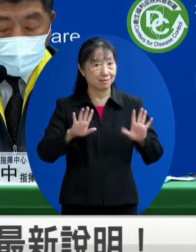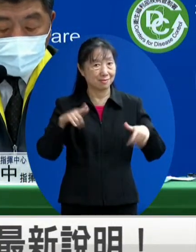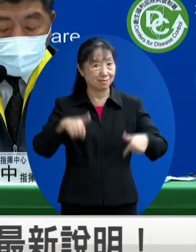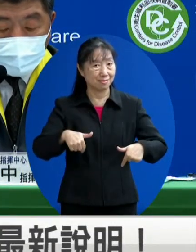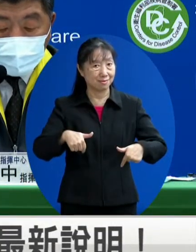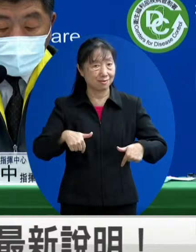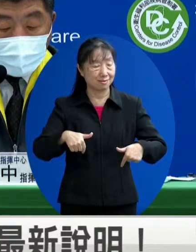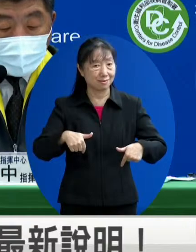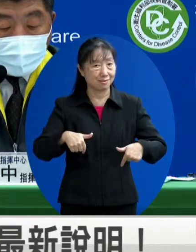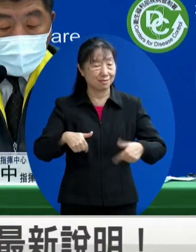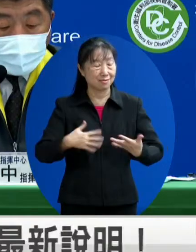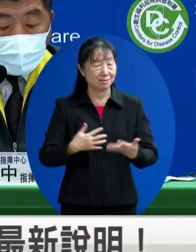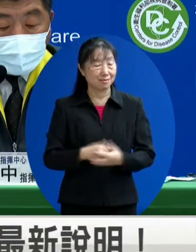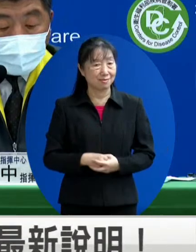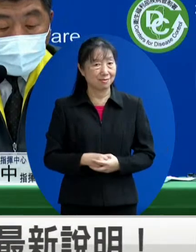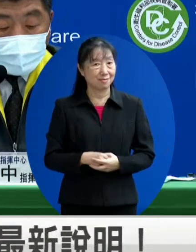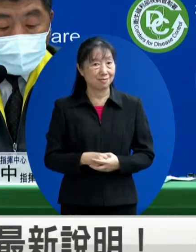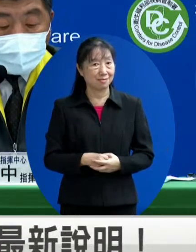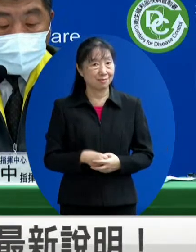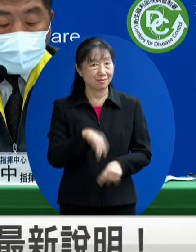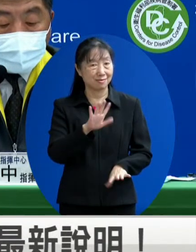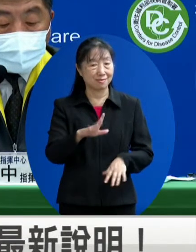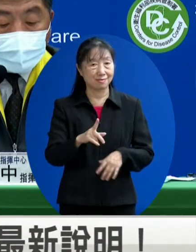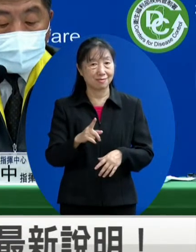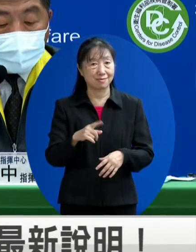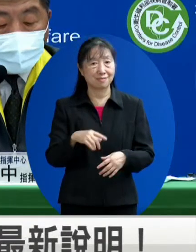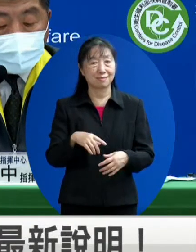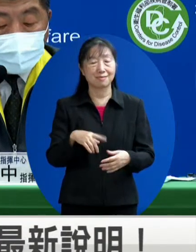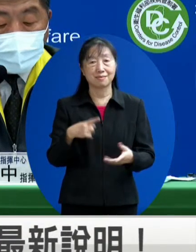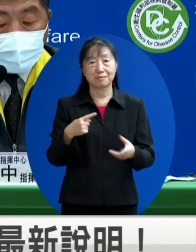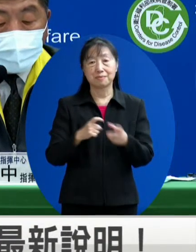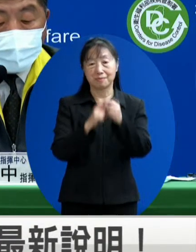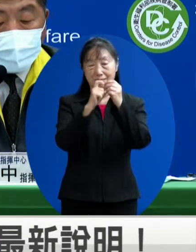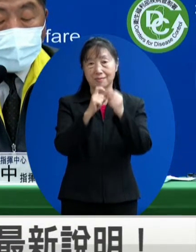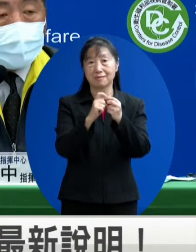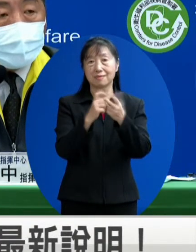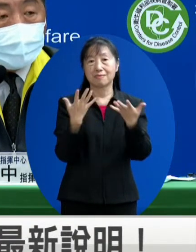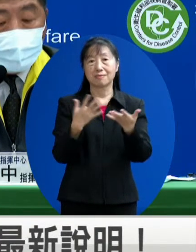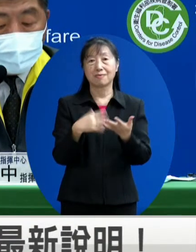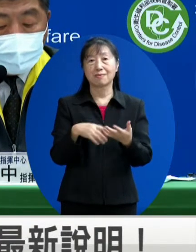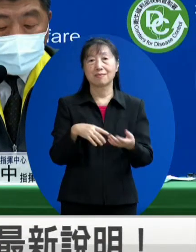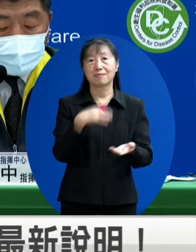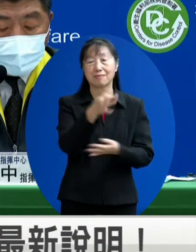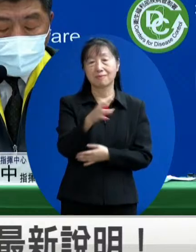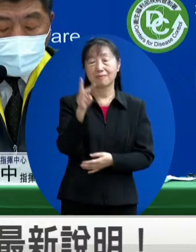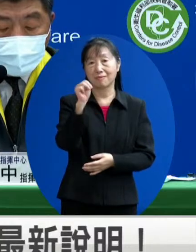今天下午还没有来。那有第十批采购的 Moderna 的疫苗哈，